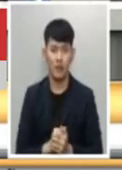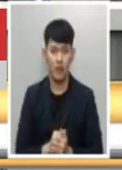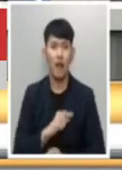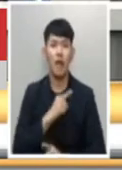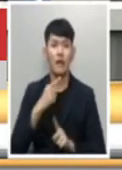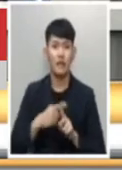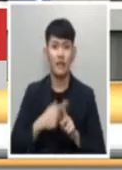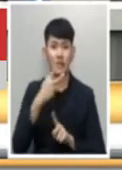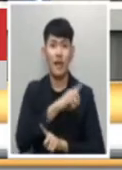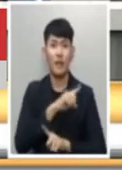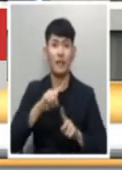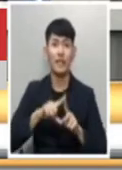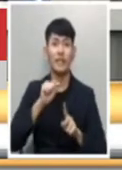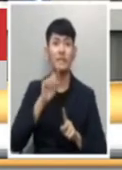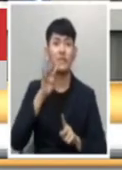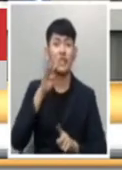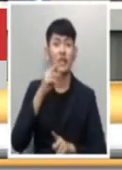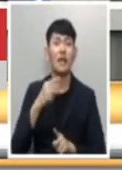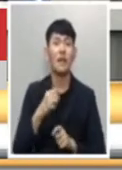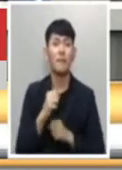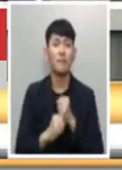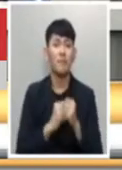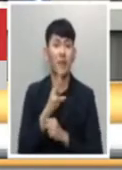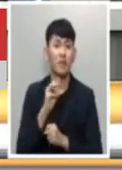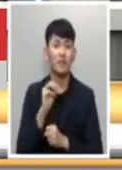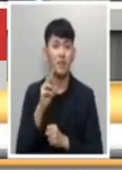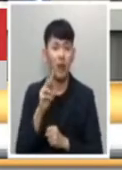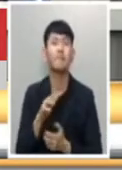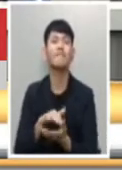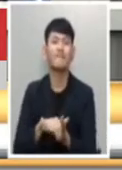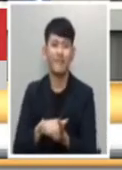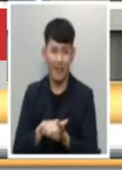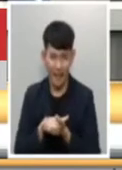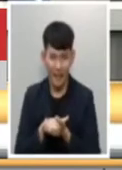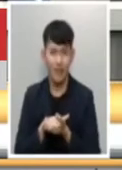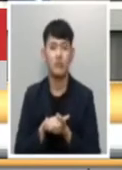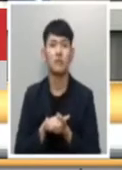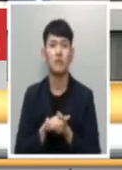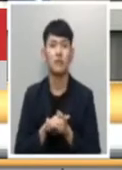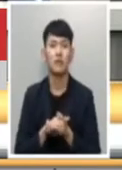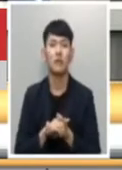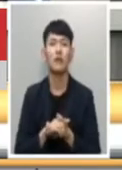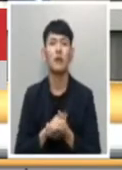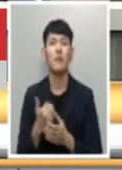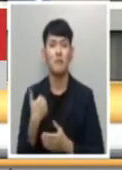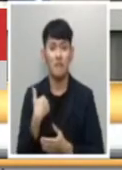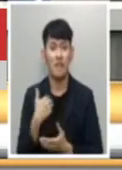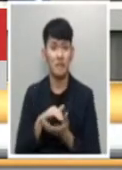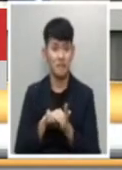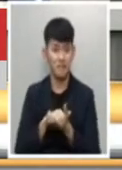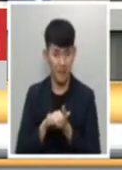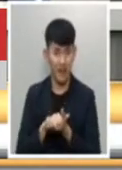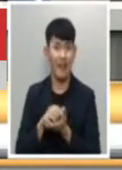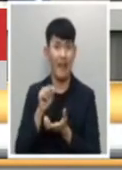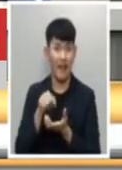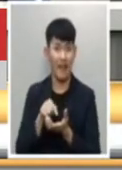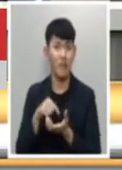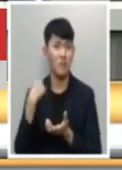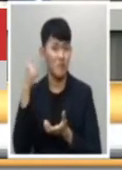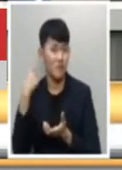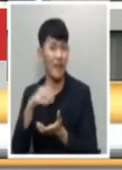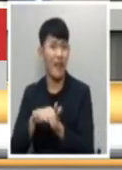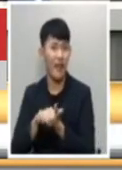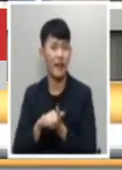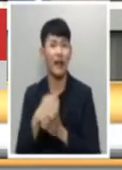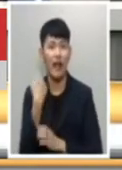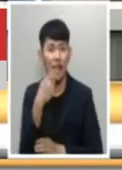าคม62ที่ผ่านมาก็ได้แต่งงานครับโดยมีภรรยาครับชื่อซึ่งเป็นฝ่ายค้านโดยมีพรรคเพื่อไทย